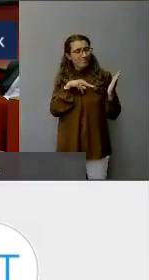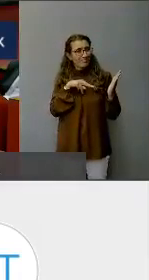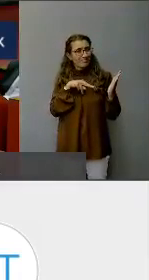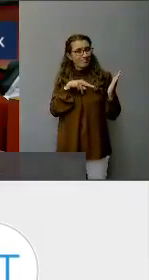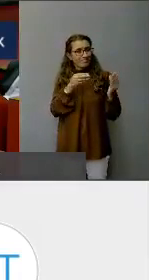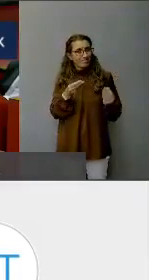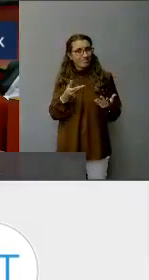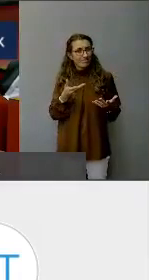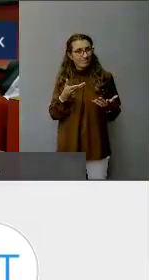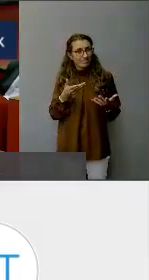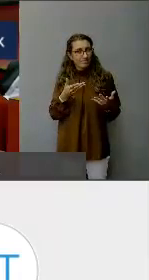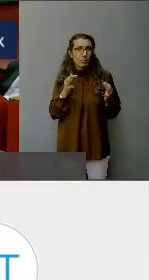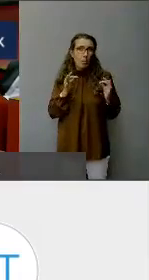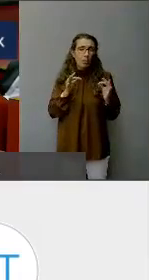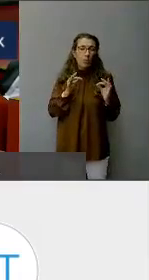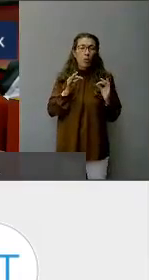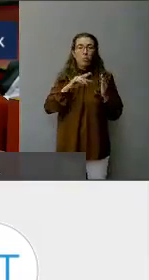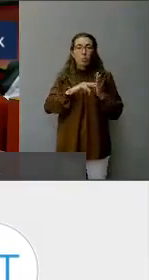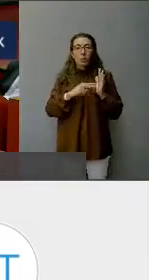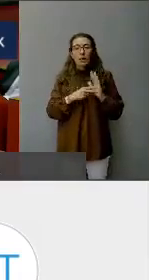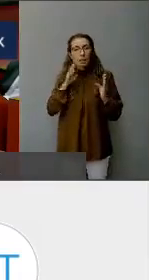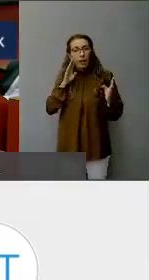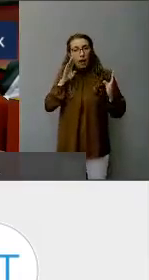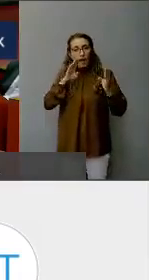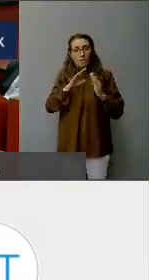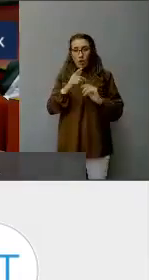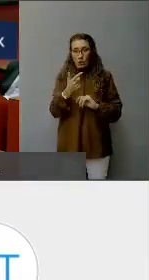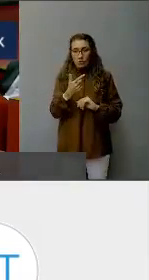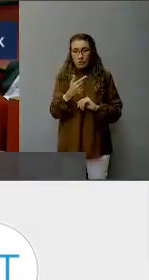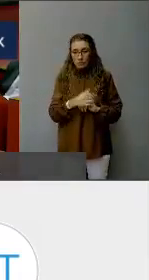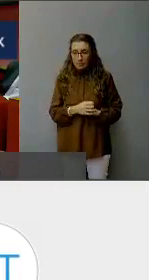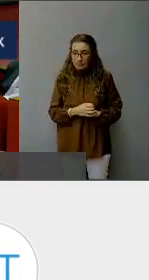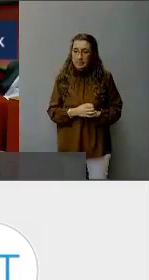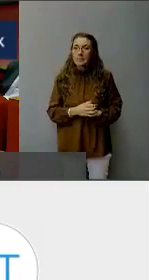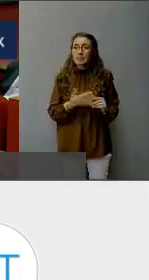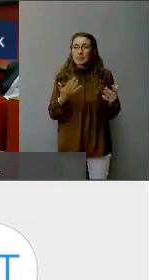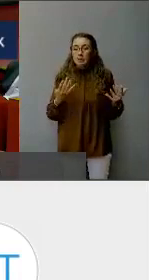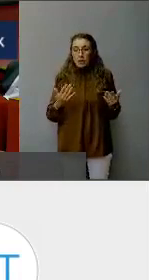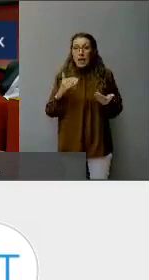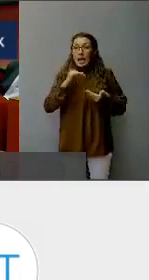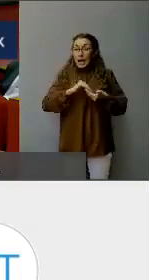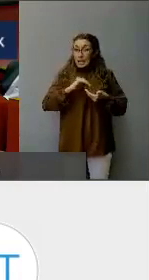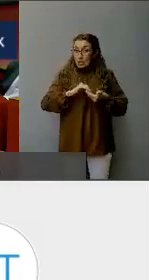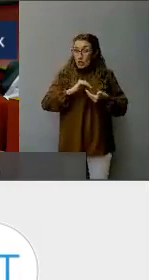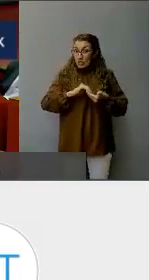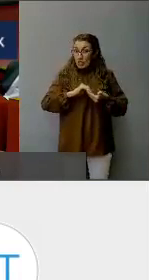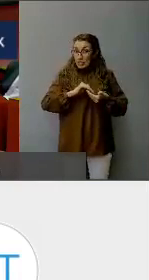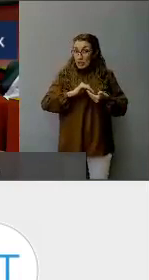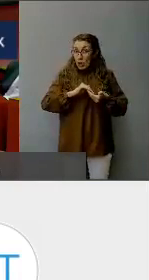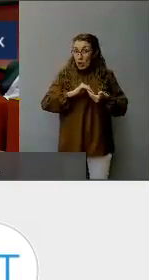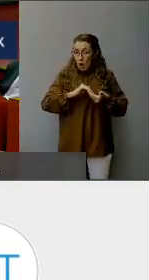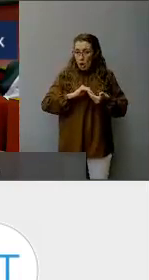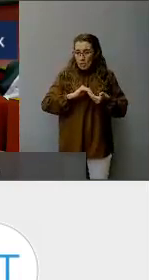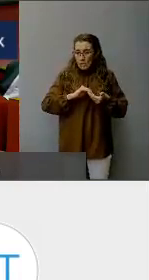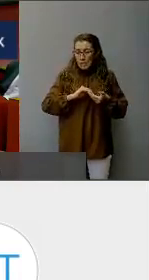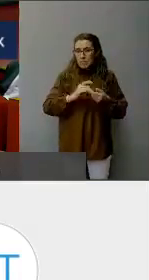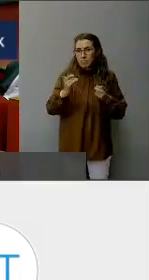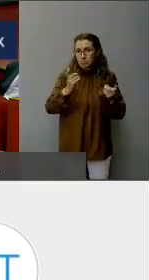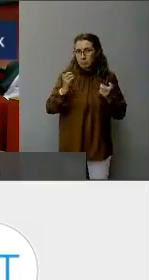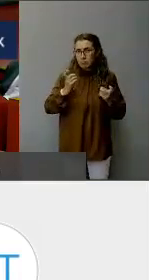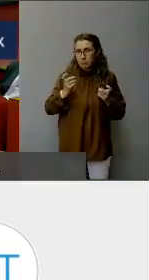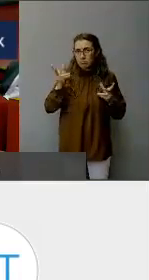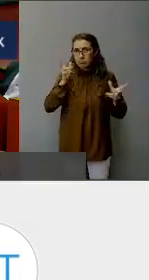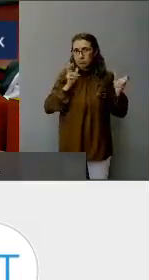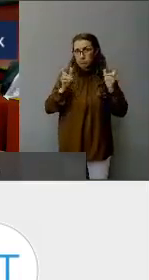vengono affrontati allora quello che ci hanno voluto dire le associazioni che sono state udite gli esperti